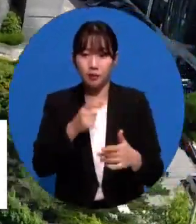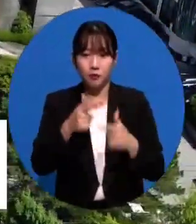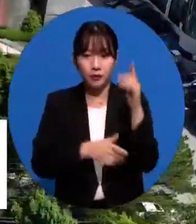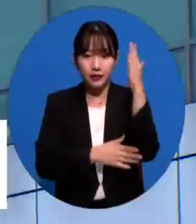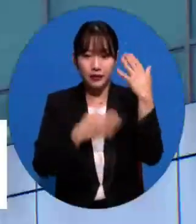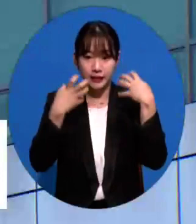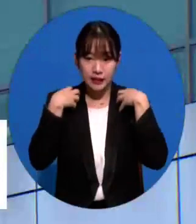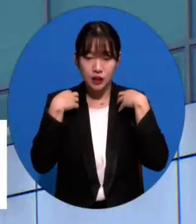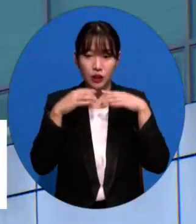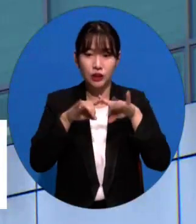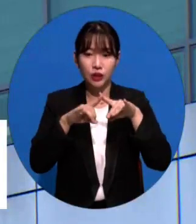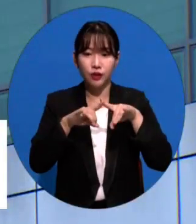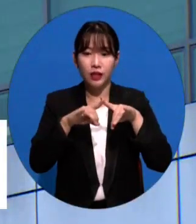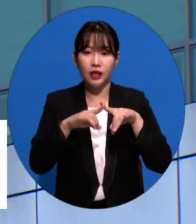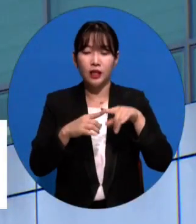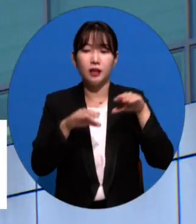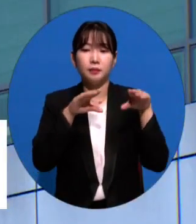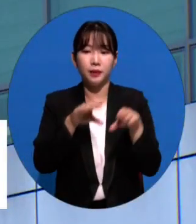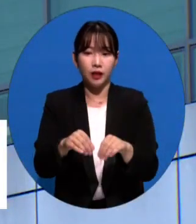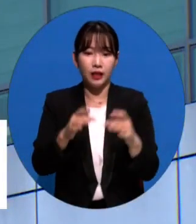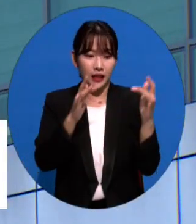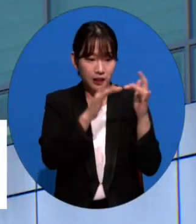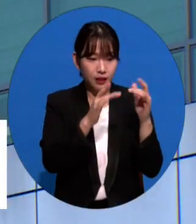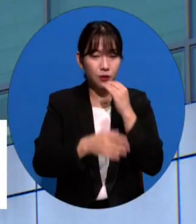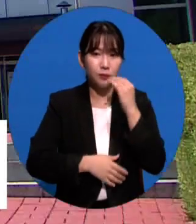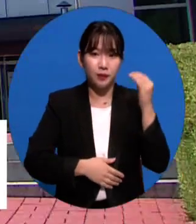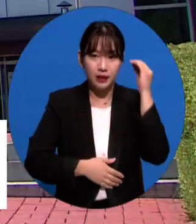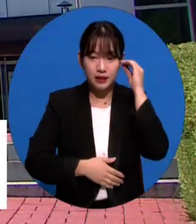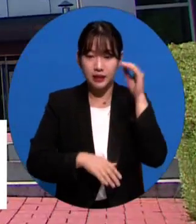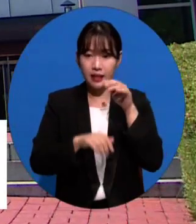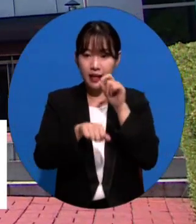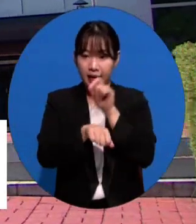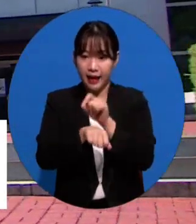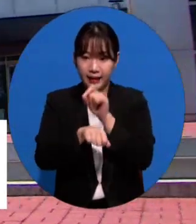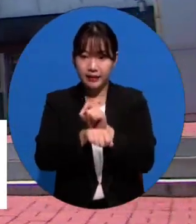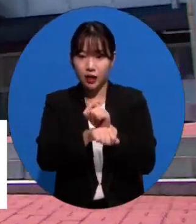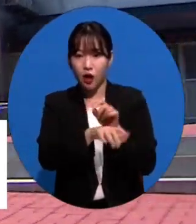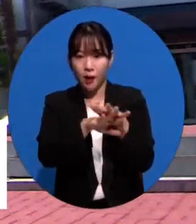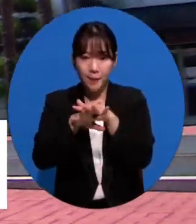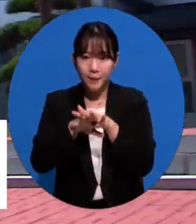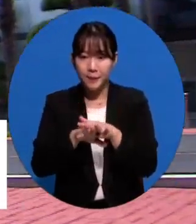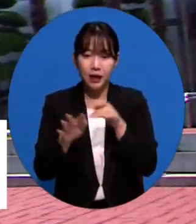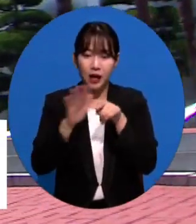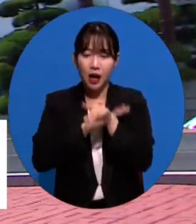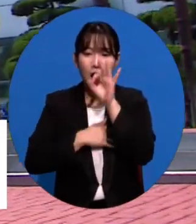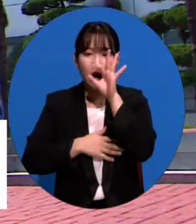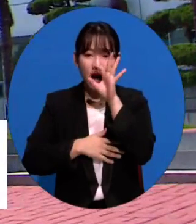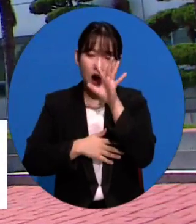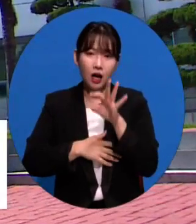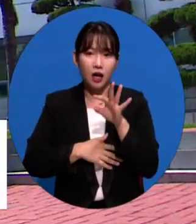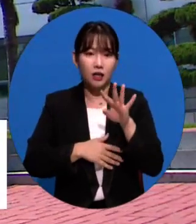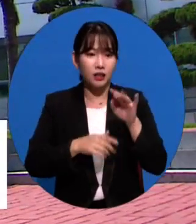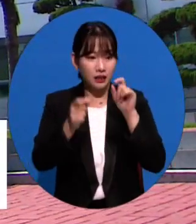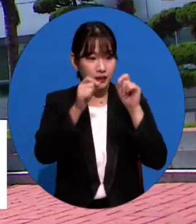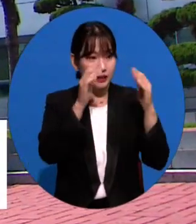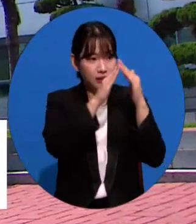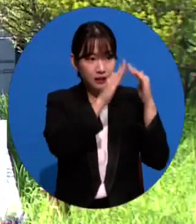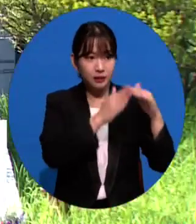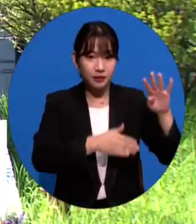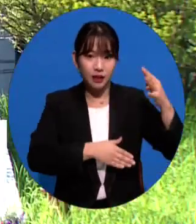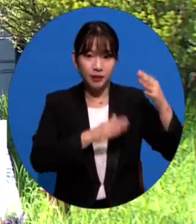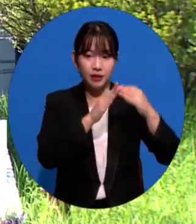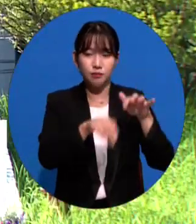목포시청사 전기 공급이 중단돼 인터넷 홈페이지와 행정망 접속이 끊겼고 인근 주민 400세대도 불편을